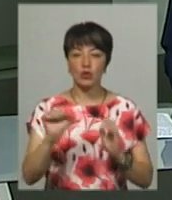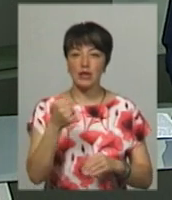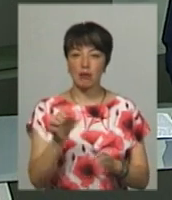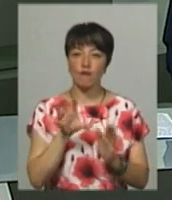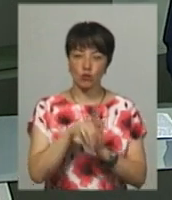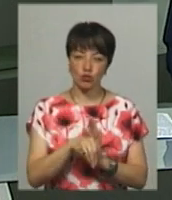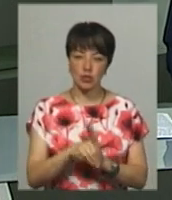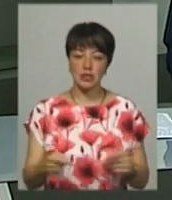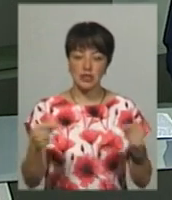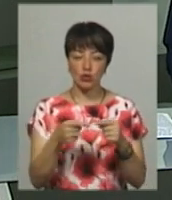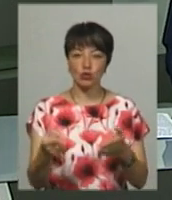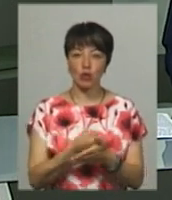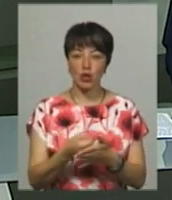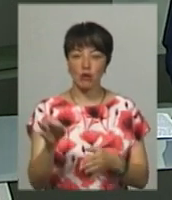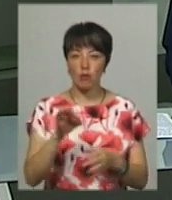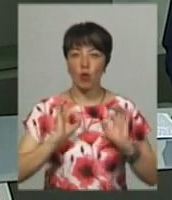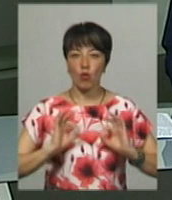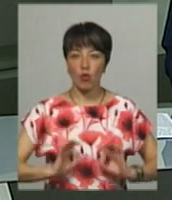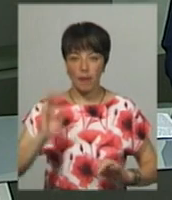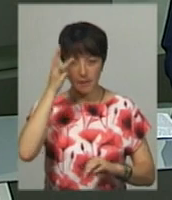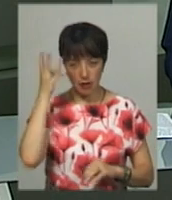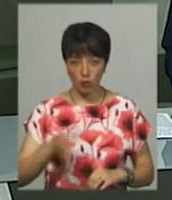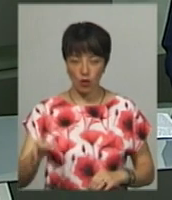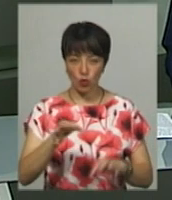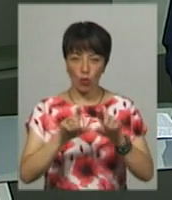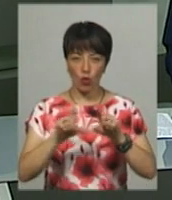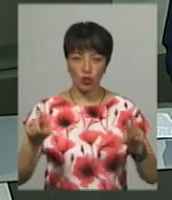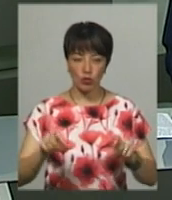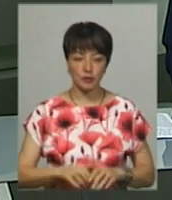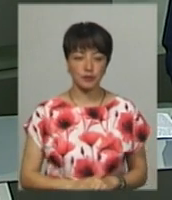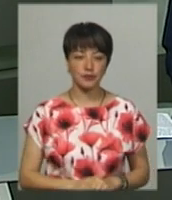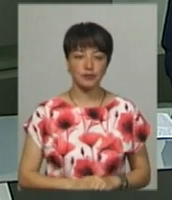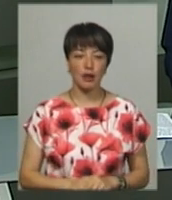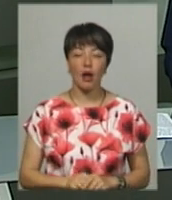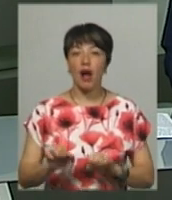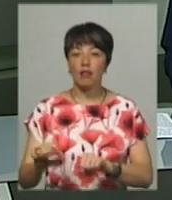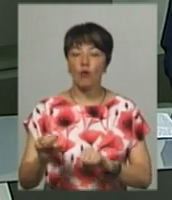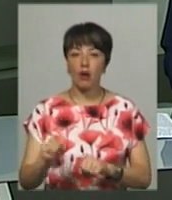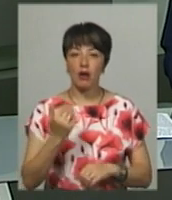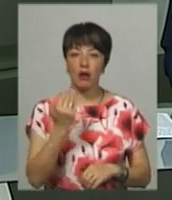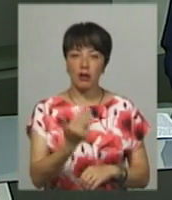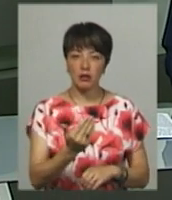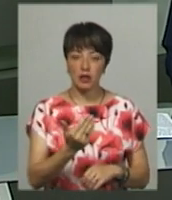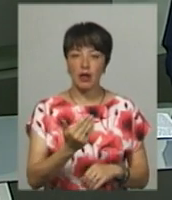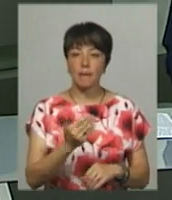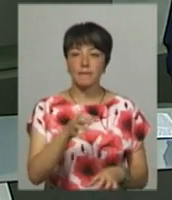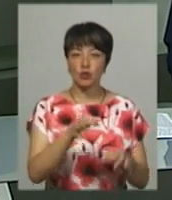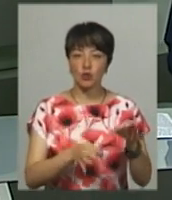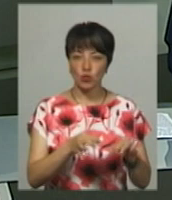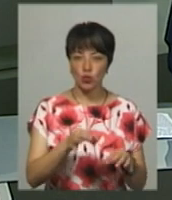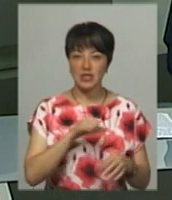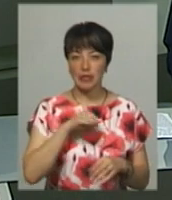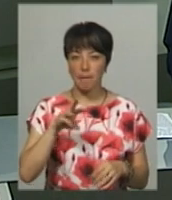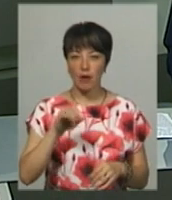включно, згідно з клопотанням прокурора Хмельницької обласної прокуратури Віктора Арсенюка. Адвокат підсудного Юрій Ратушняк та сам Роман